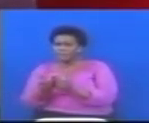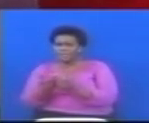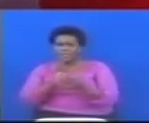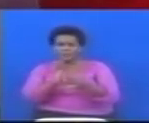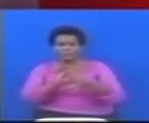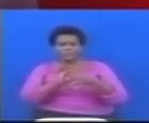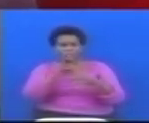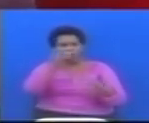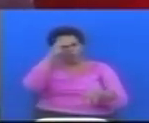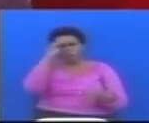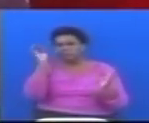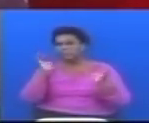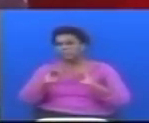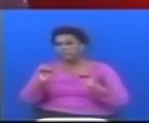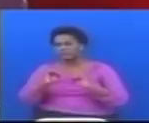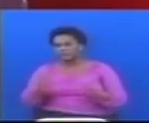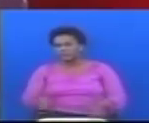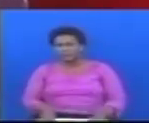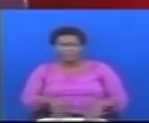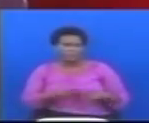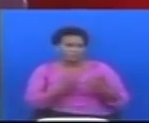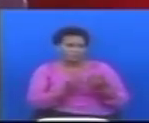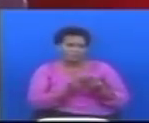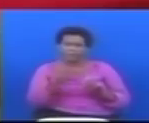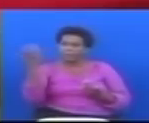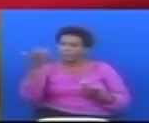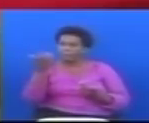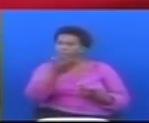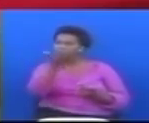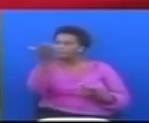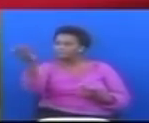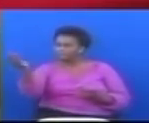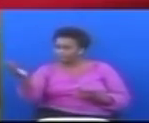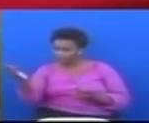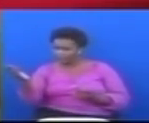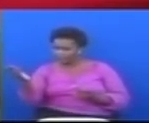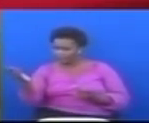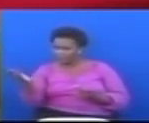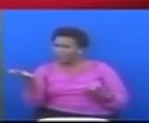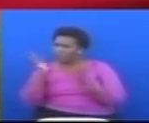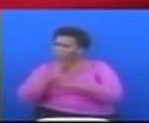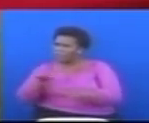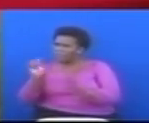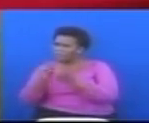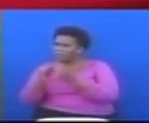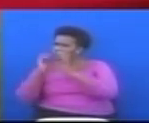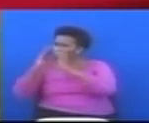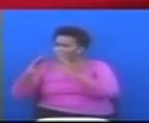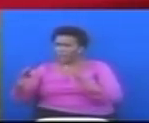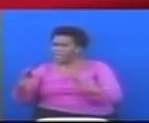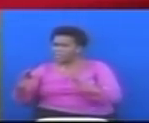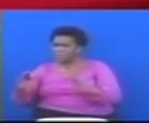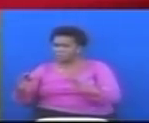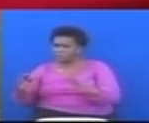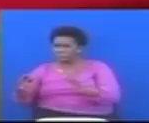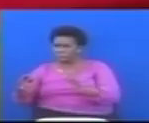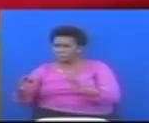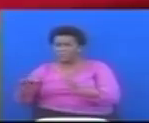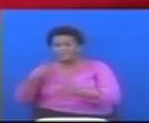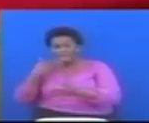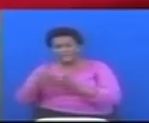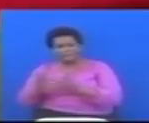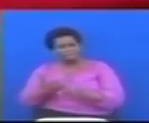yaweze kufika mwisho. Kwa hiyo nitoe rai kwa jamii kutomalizana na haya matukio ya ukatili wa kijinsia dhidi ya wanawake na